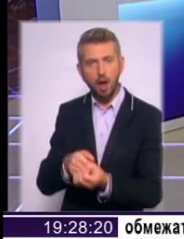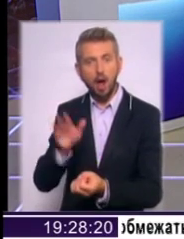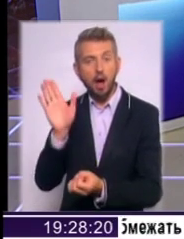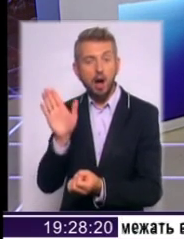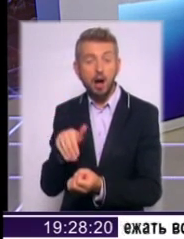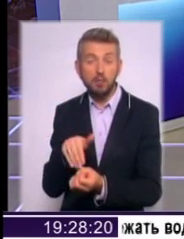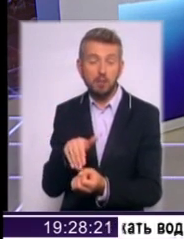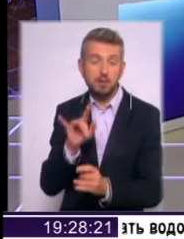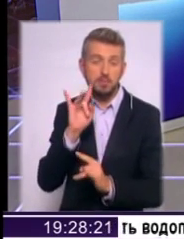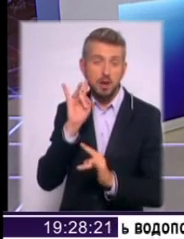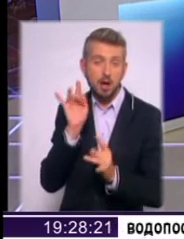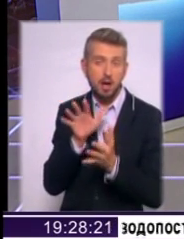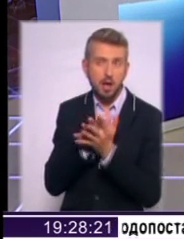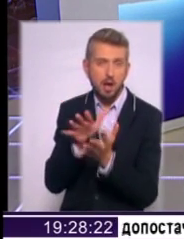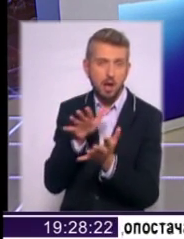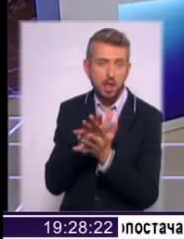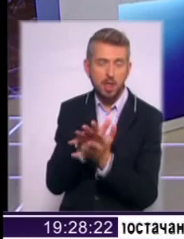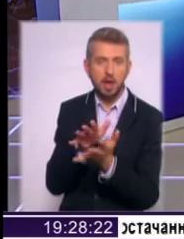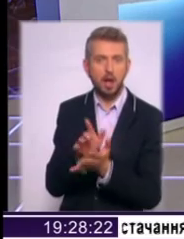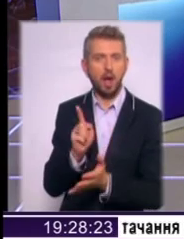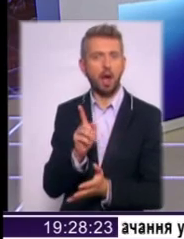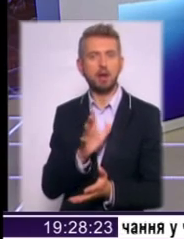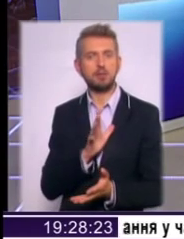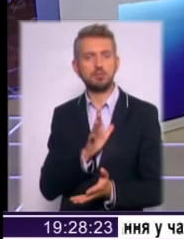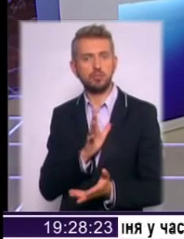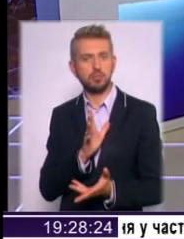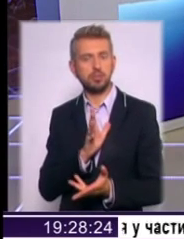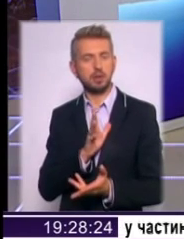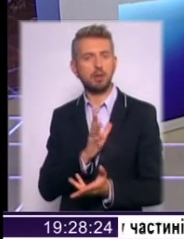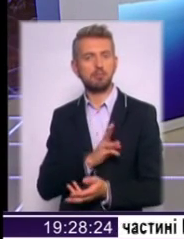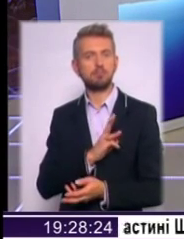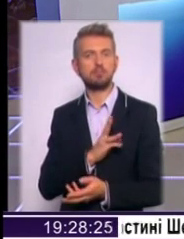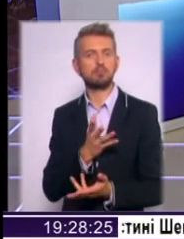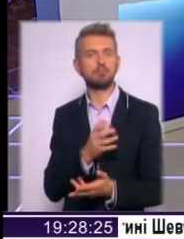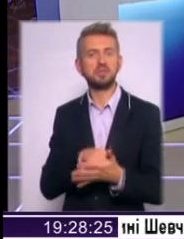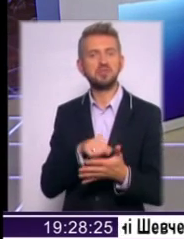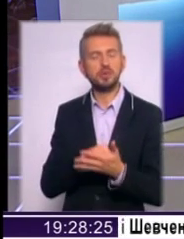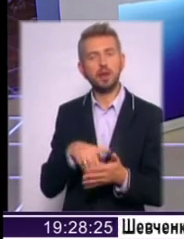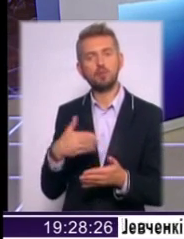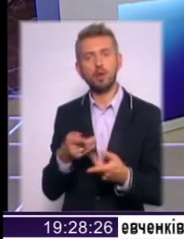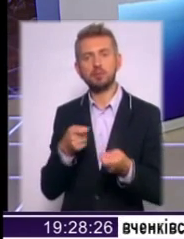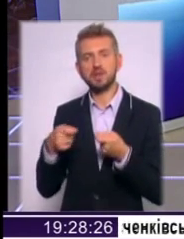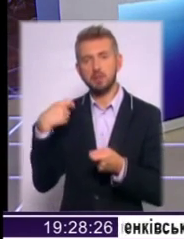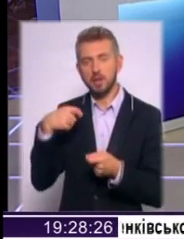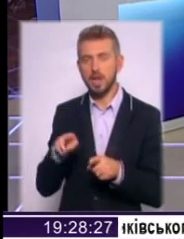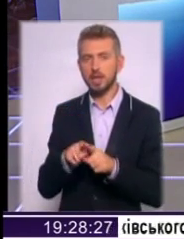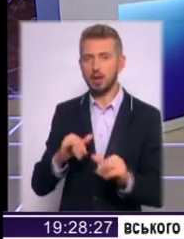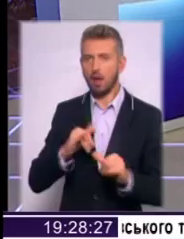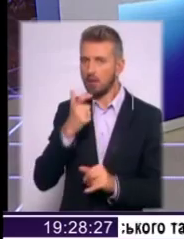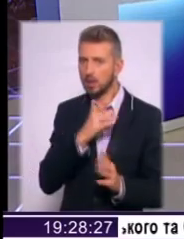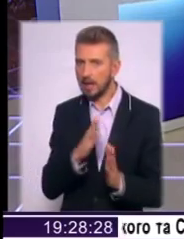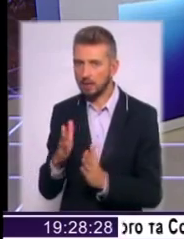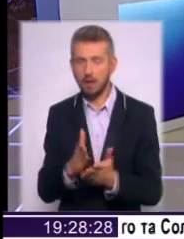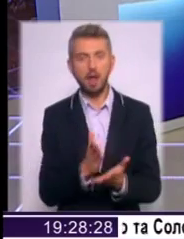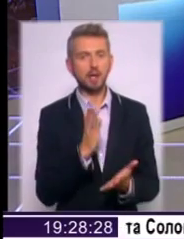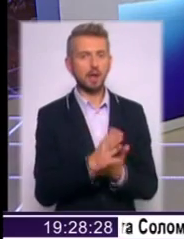лунала шалена, але мотивація була з боку адміністрації президента, що такий, ну, етикет, ні, скажімо. Є